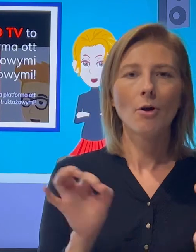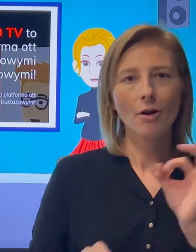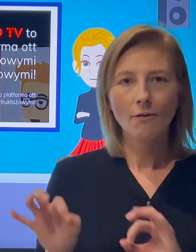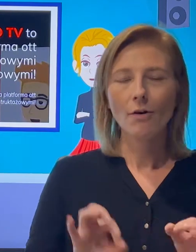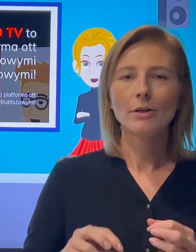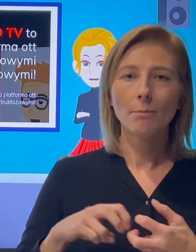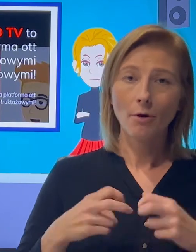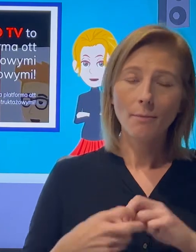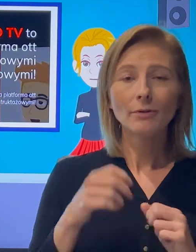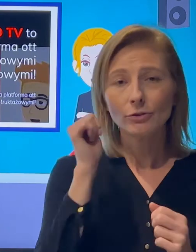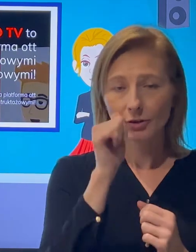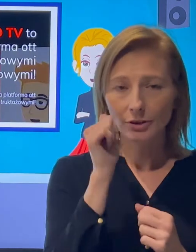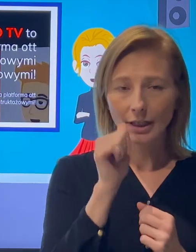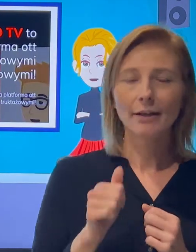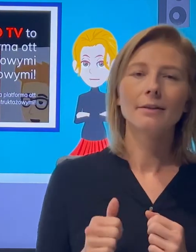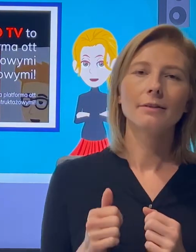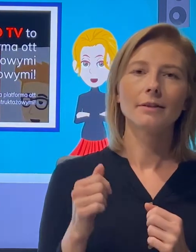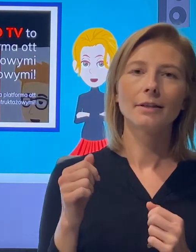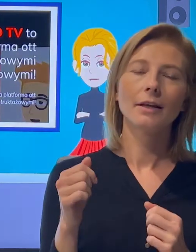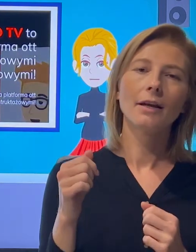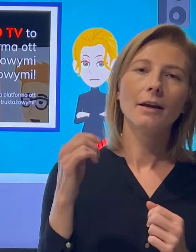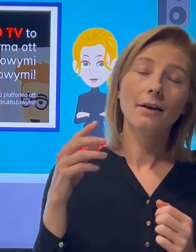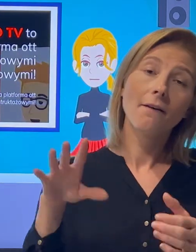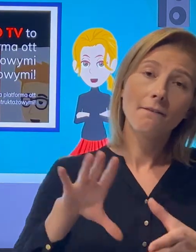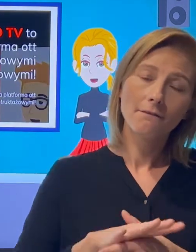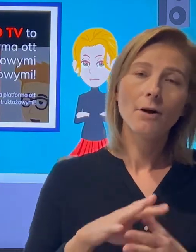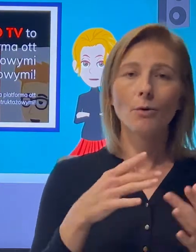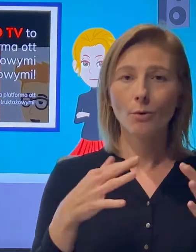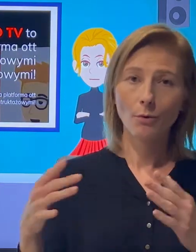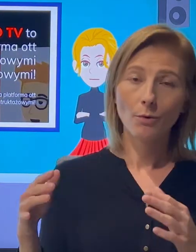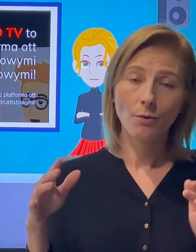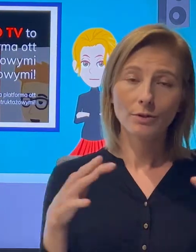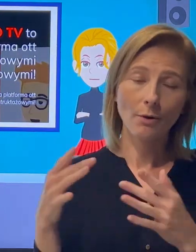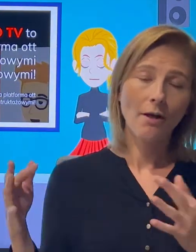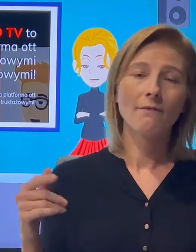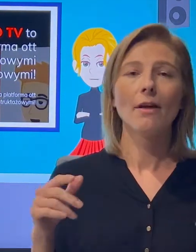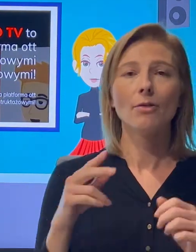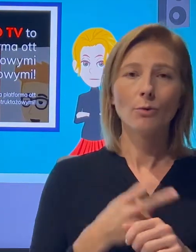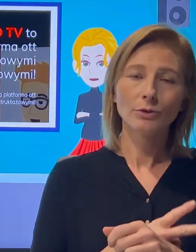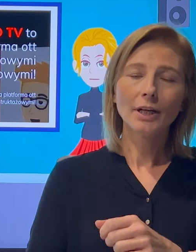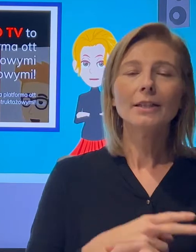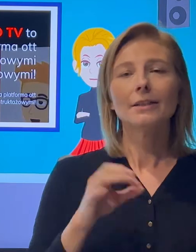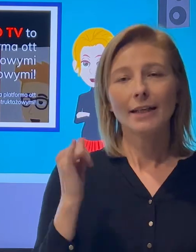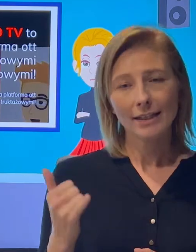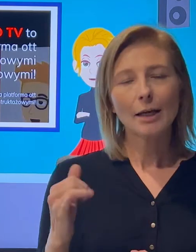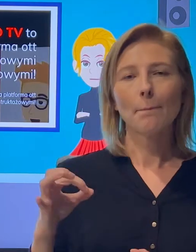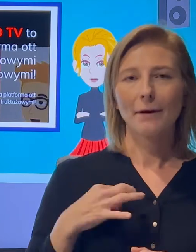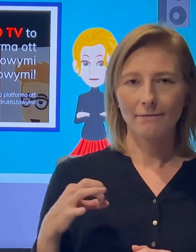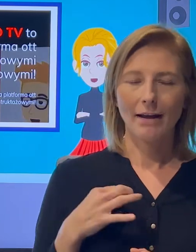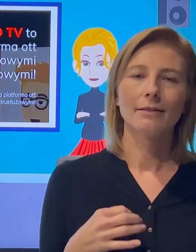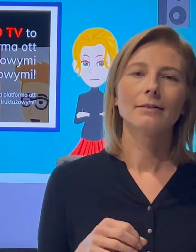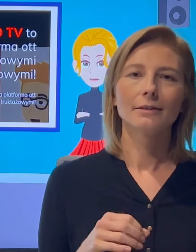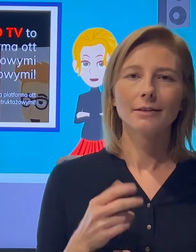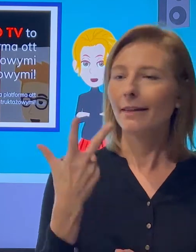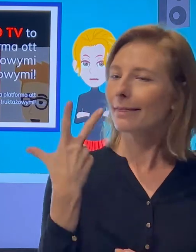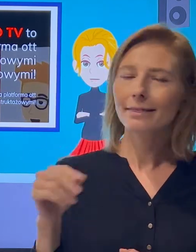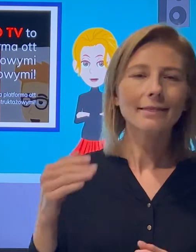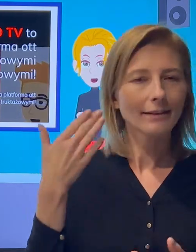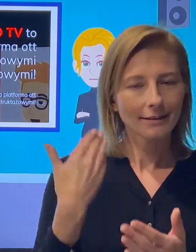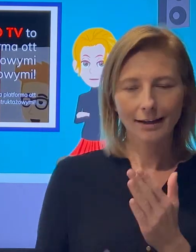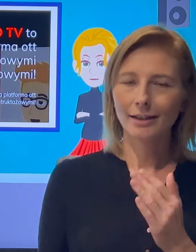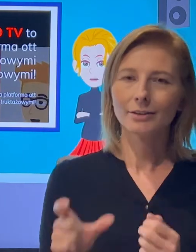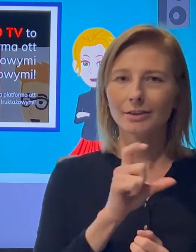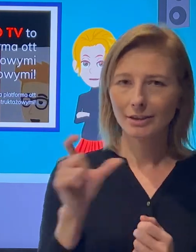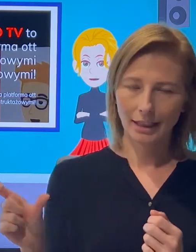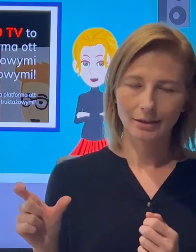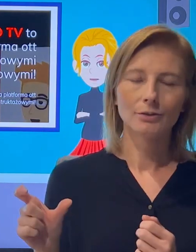problemów, jakie napotykamy podczas załatwiania spraw urzędowych czy też prywatnych. Nie trać czasu, załatwiaj swoje sprawy przez internet